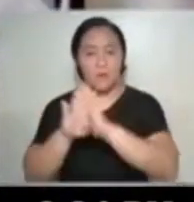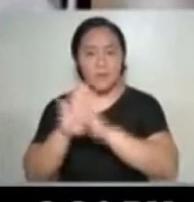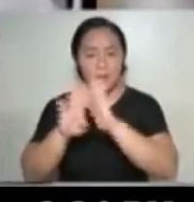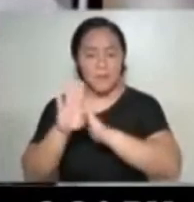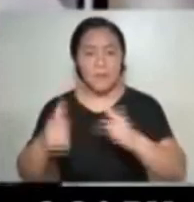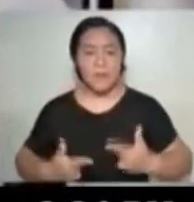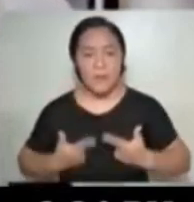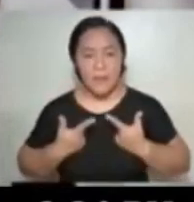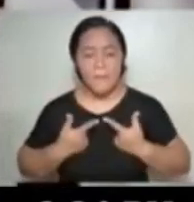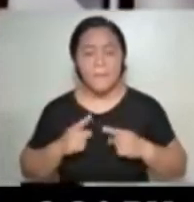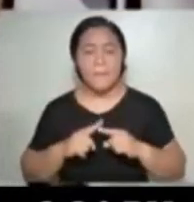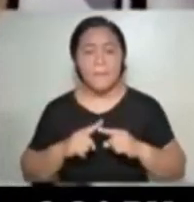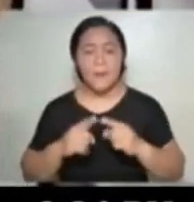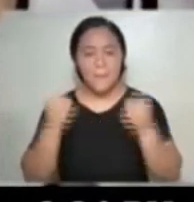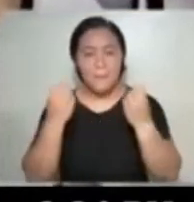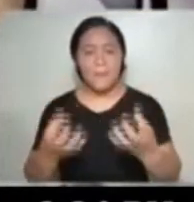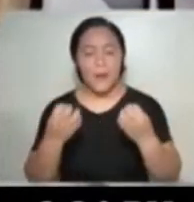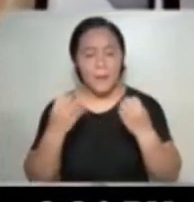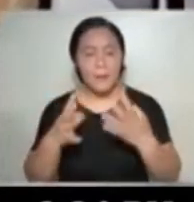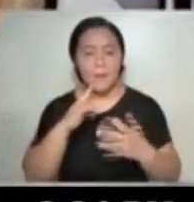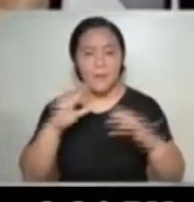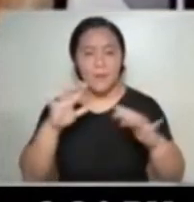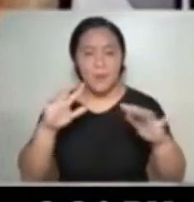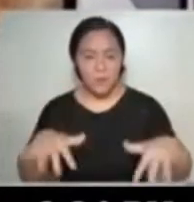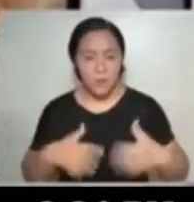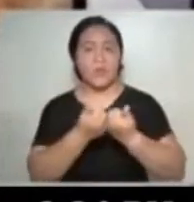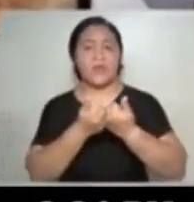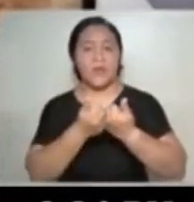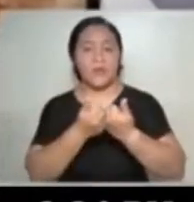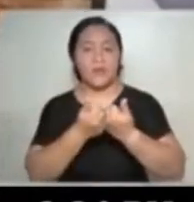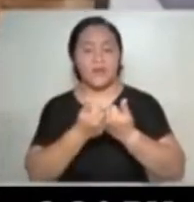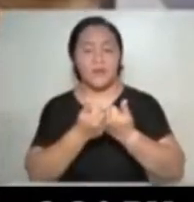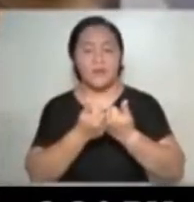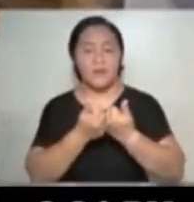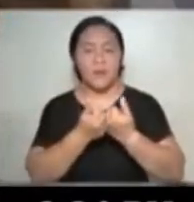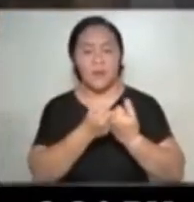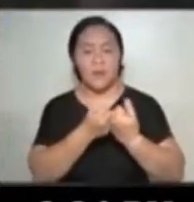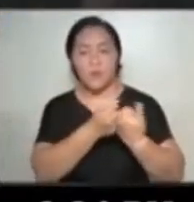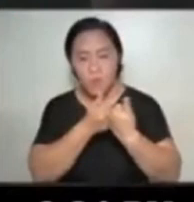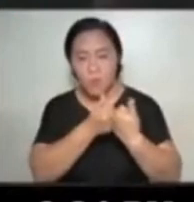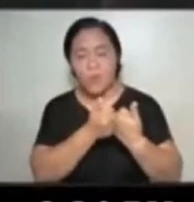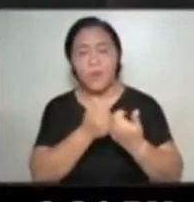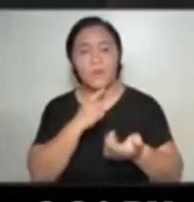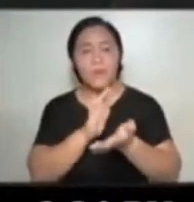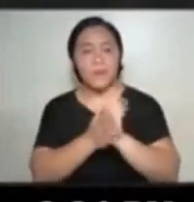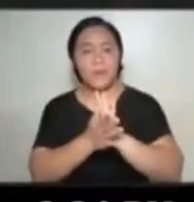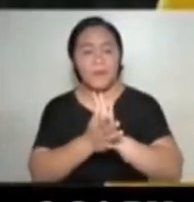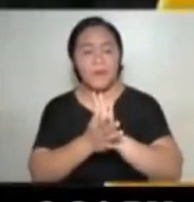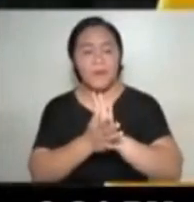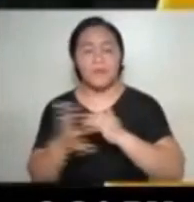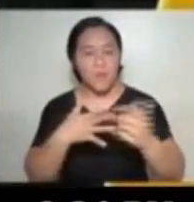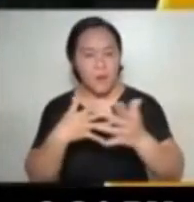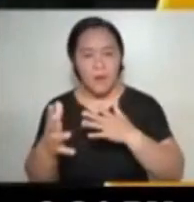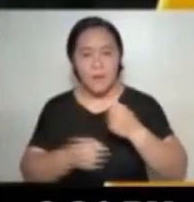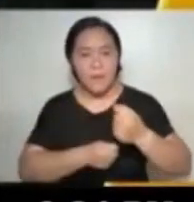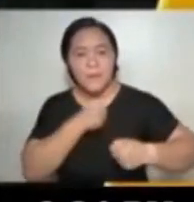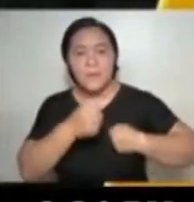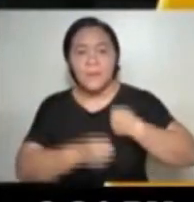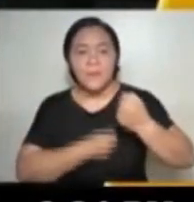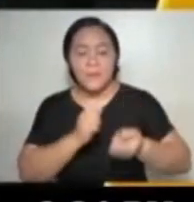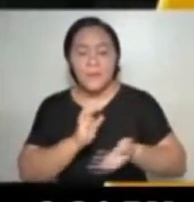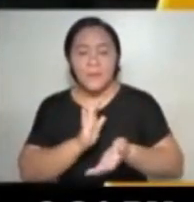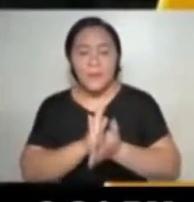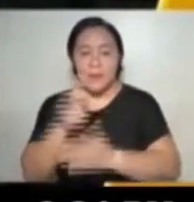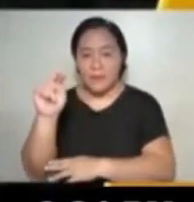pong maraming mga challenges kung kahit sa kabila ng pagsisikap na ito ay patuloy pa rin ang kanilang mga pangangailangan sa